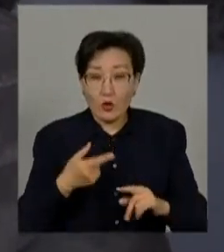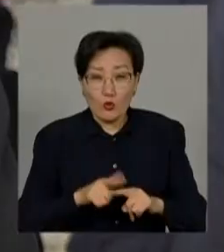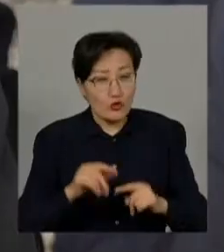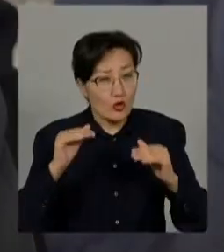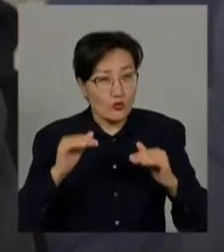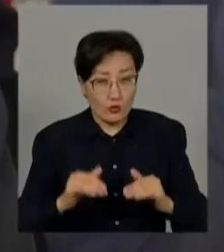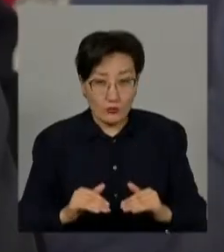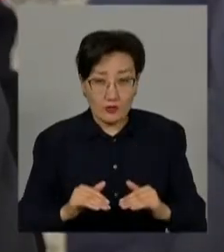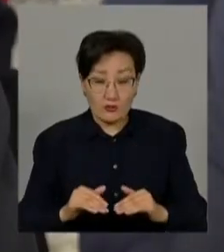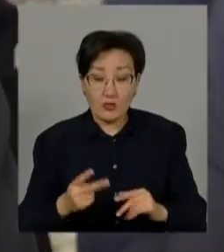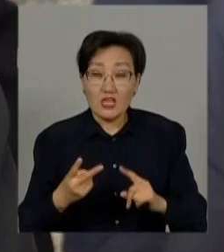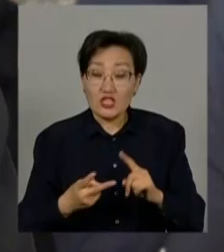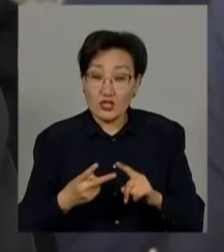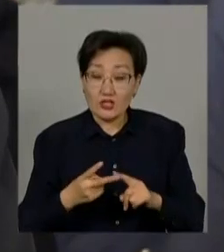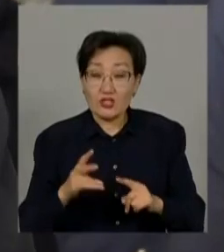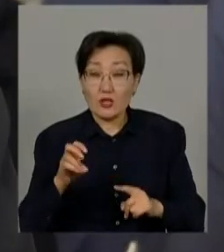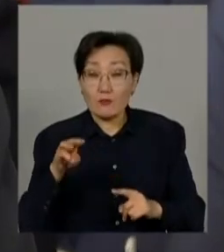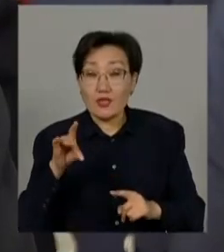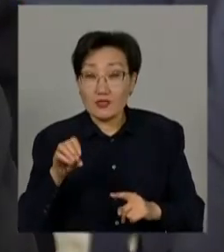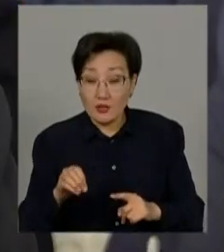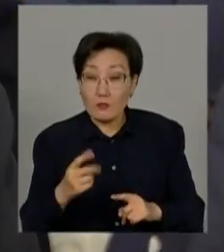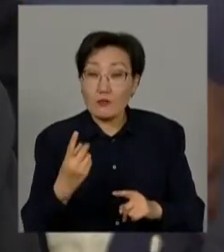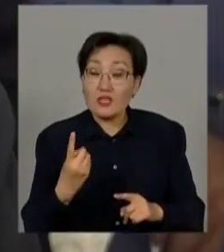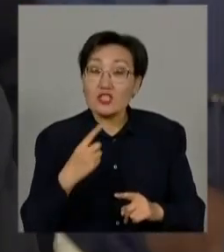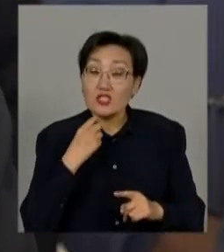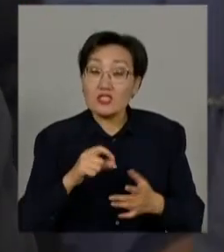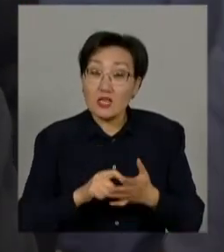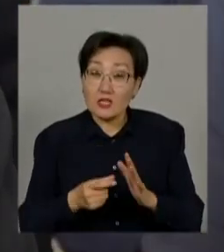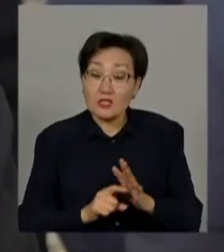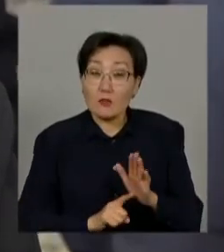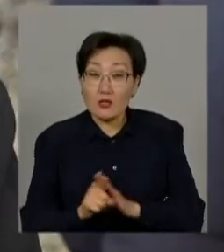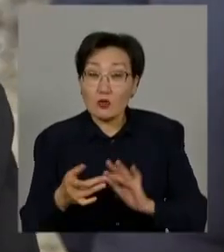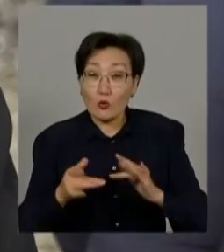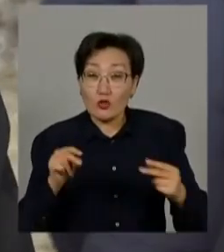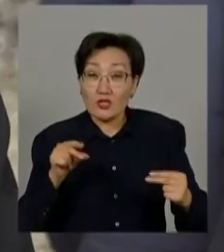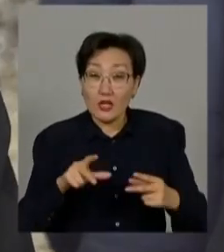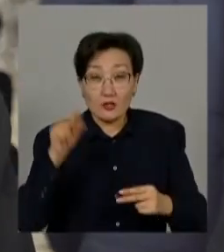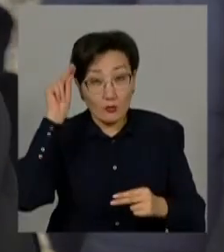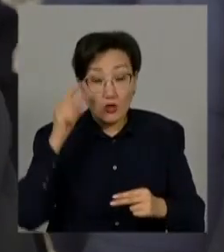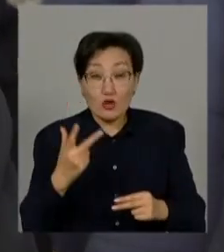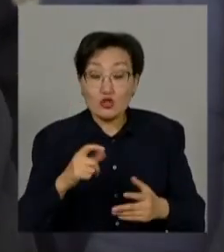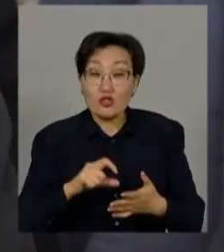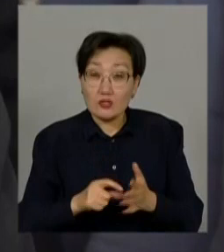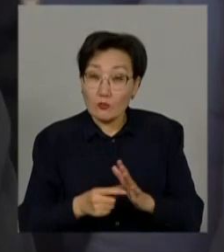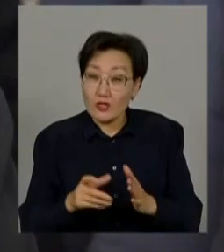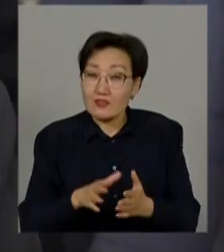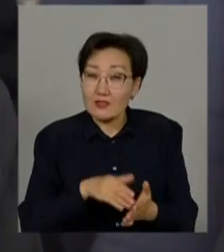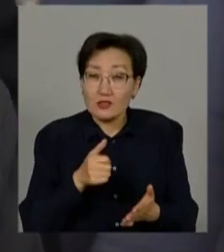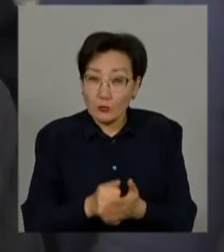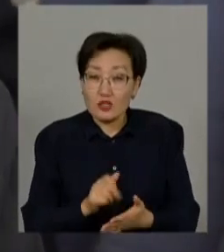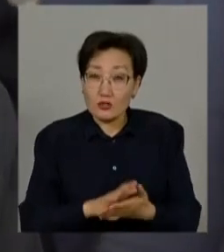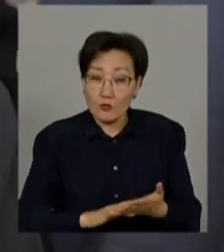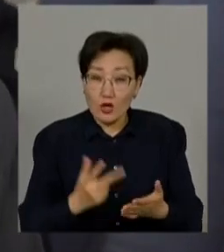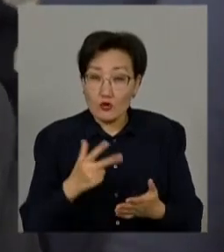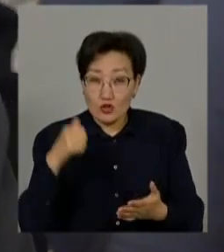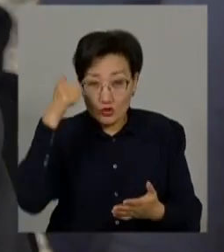төмен. Екінші немерем бірінші кластан бастап онлайнды оқыды. Міне қазір үшінші класс тағы онлайн. Үш